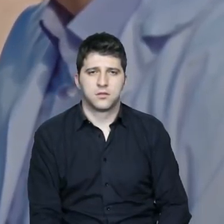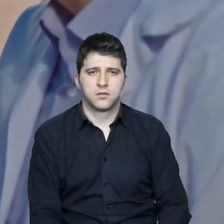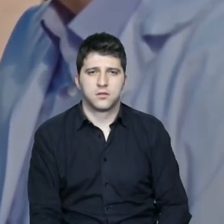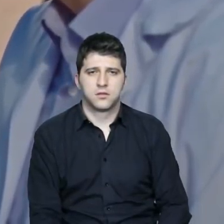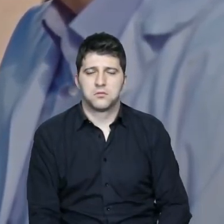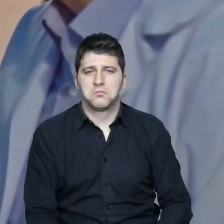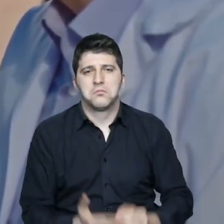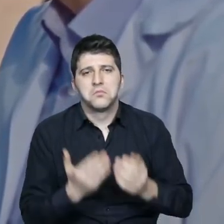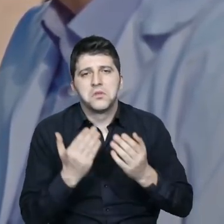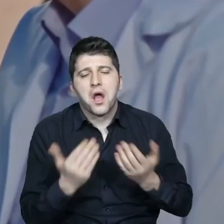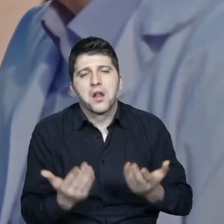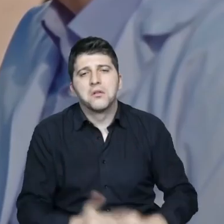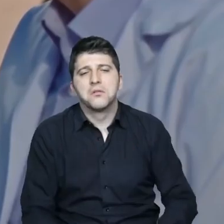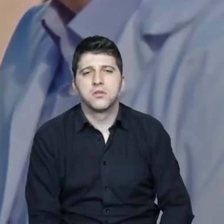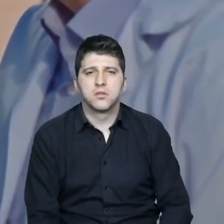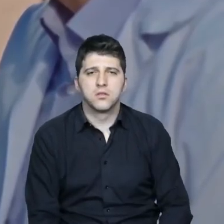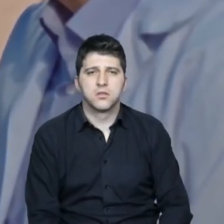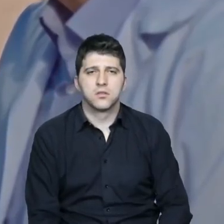Yani